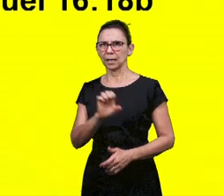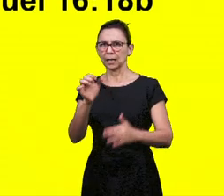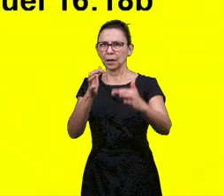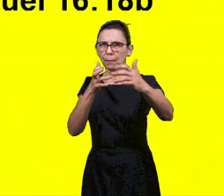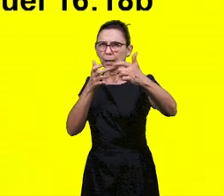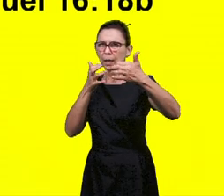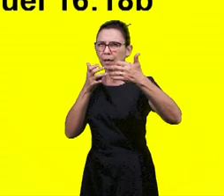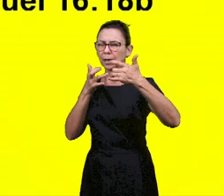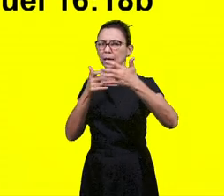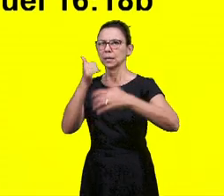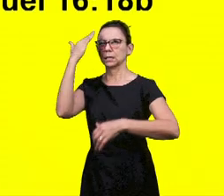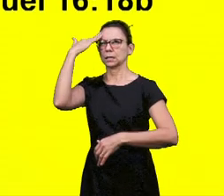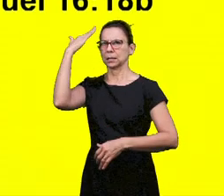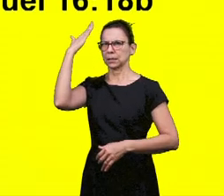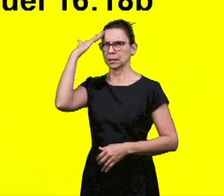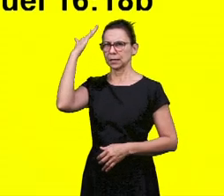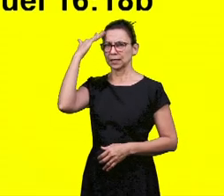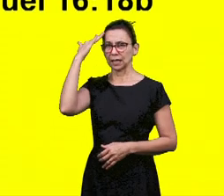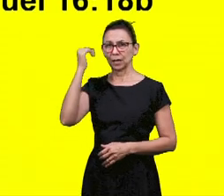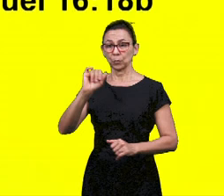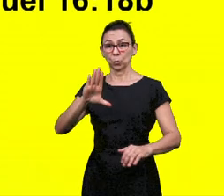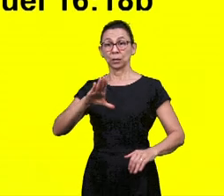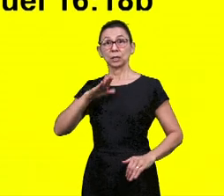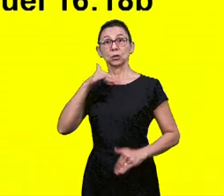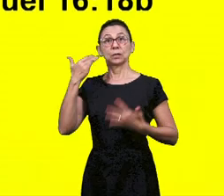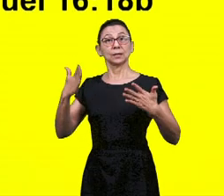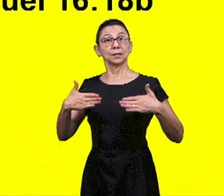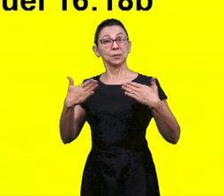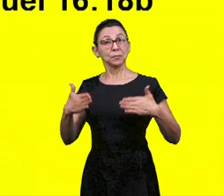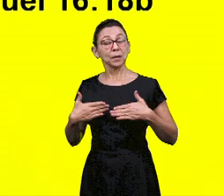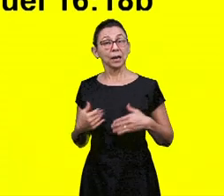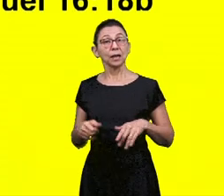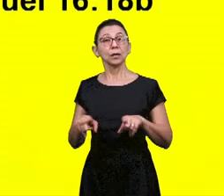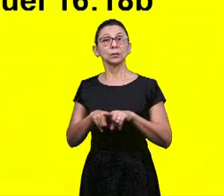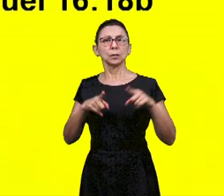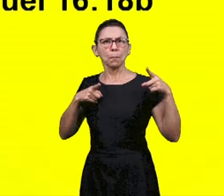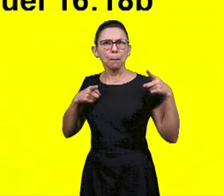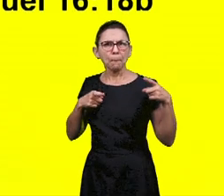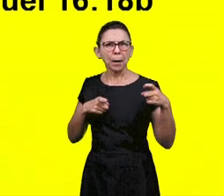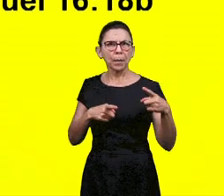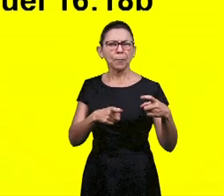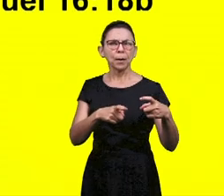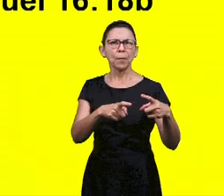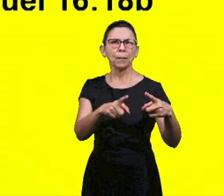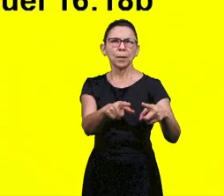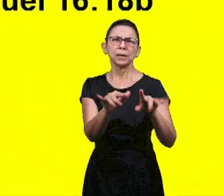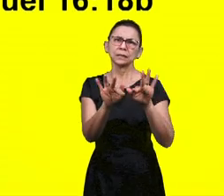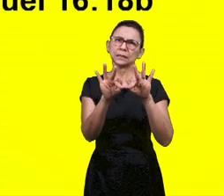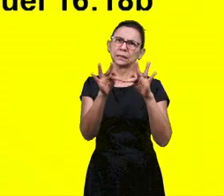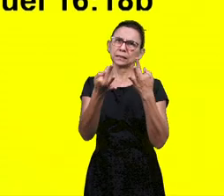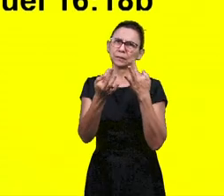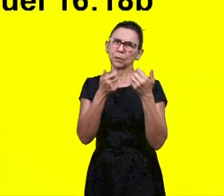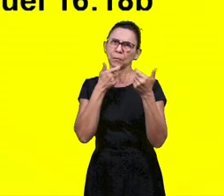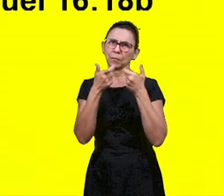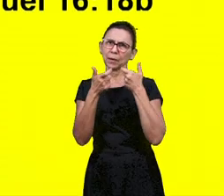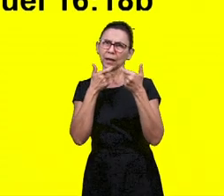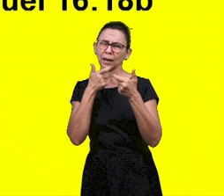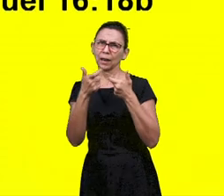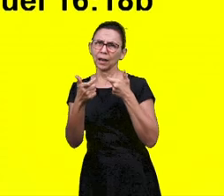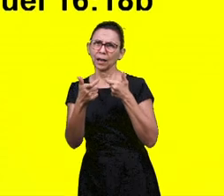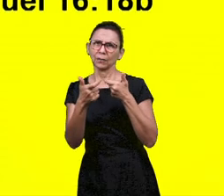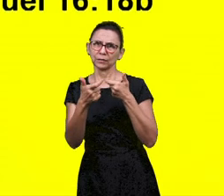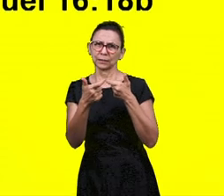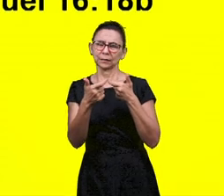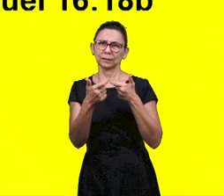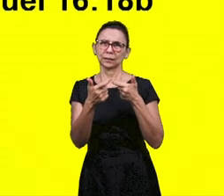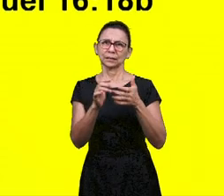est vaillant et est courageux, et un homme de guerre, et utilise bien les mots, et de gentille présence.